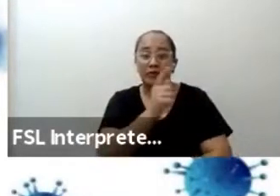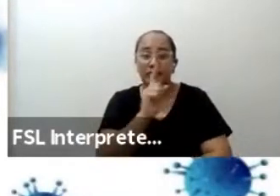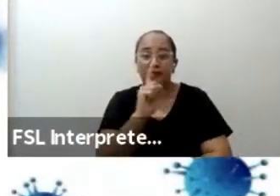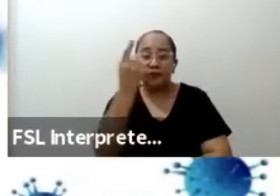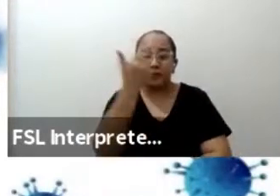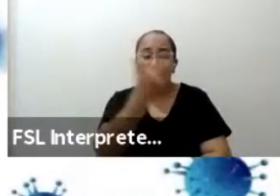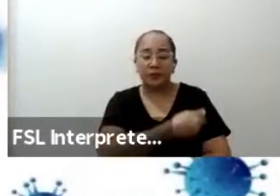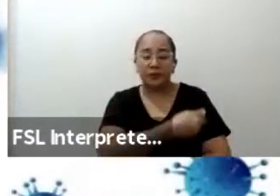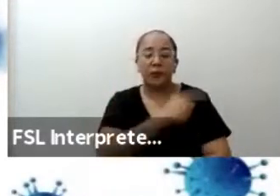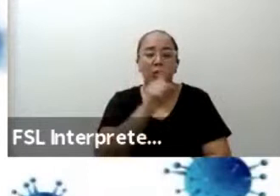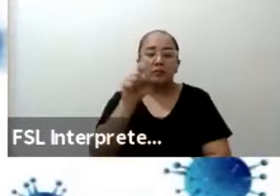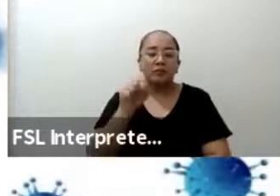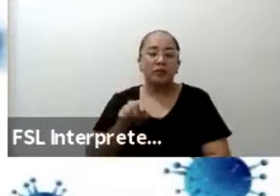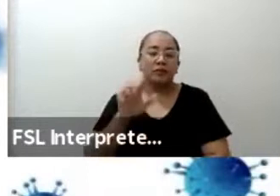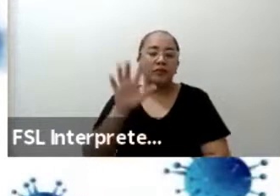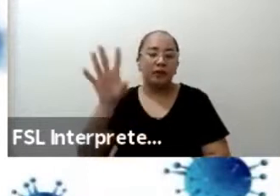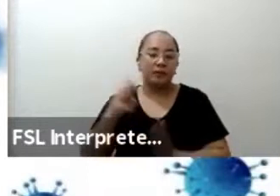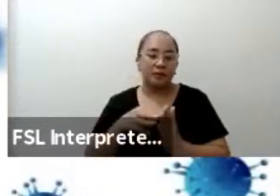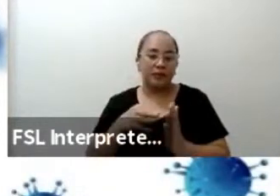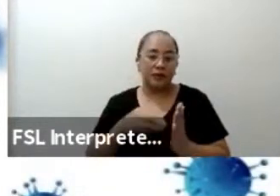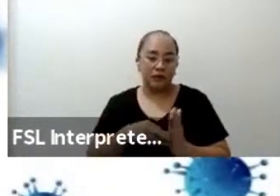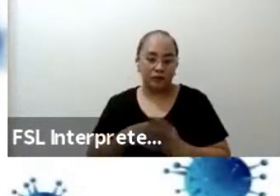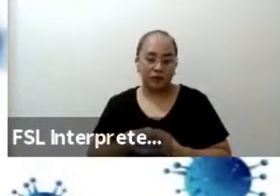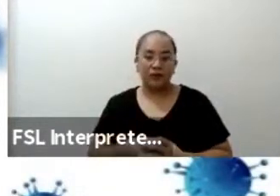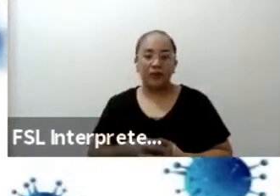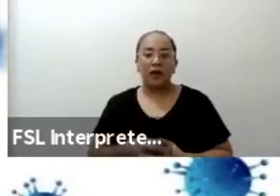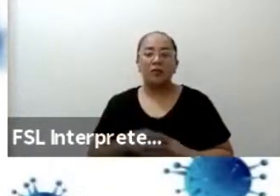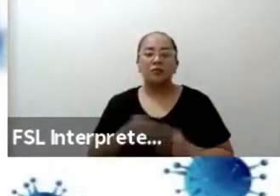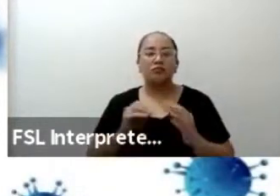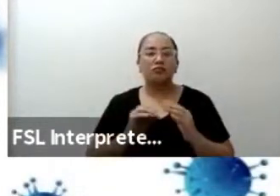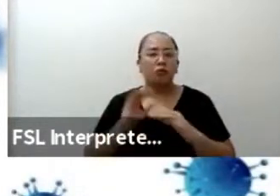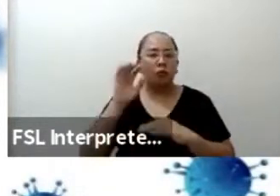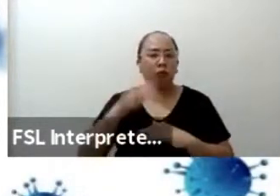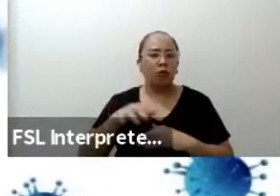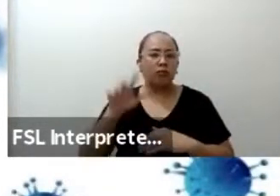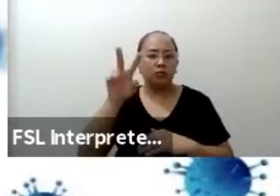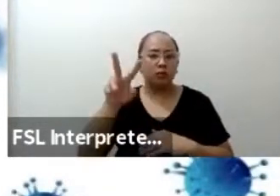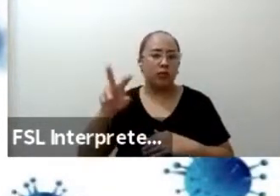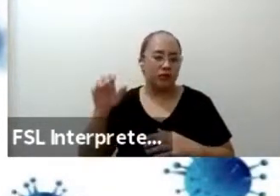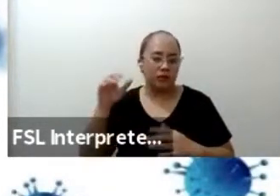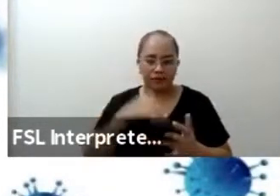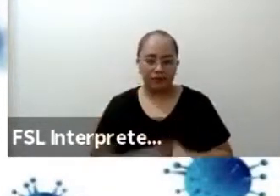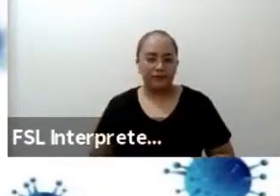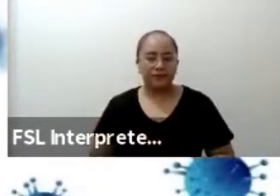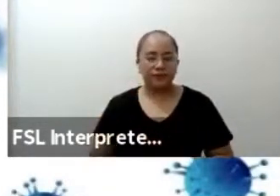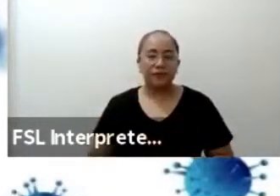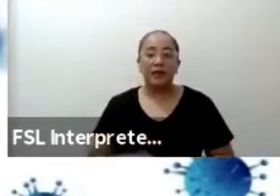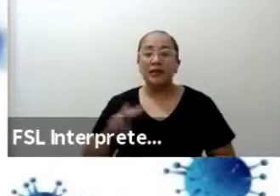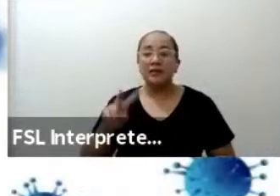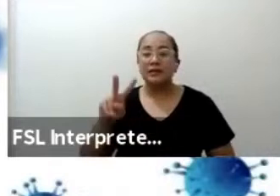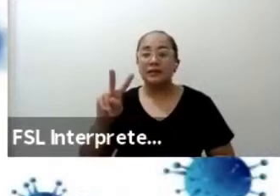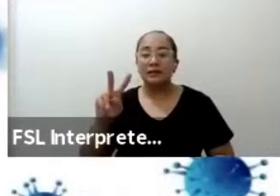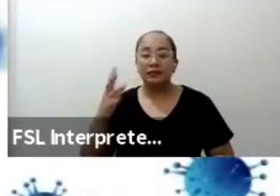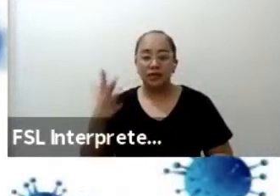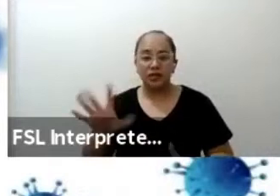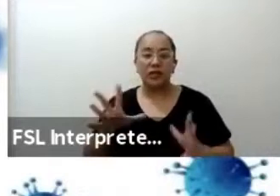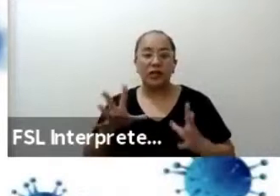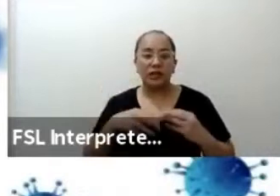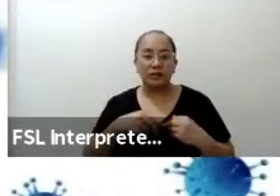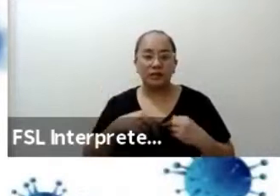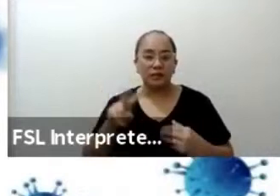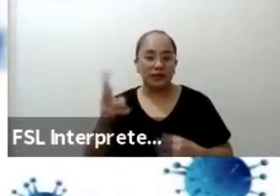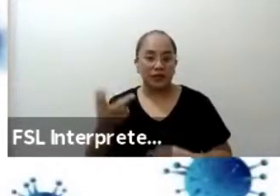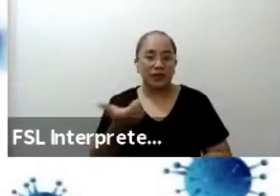was 1.5 million and more than 200,000. Ang nakatanggap na ng